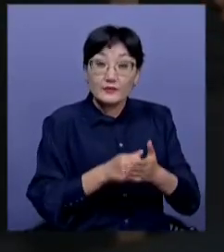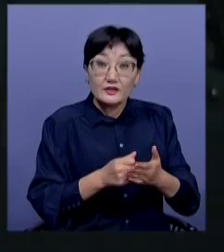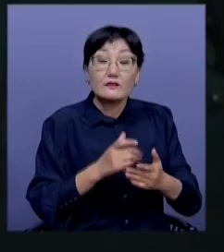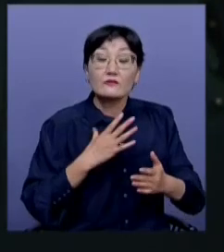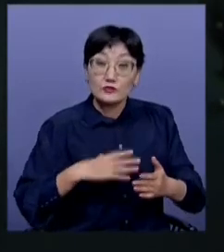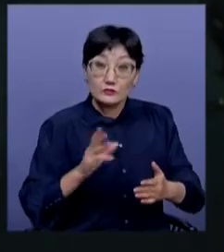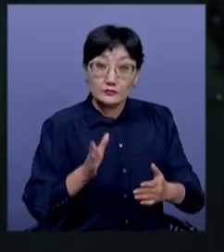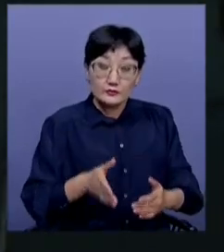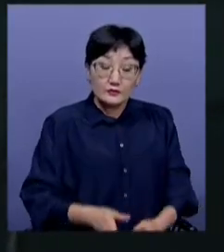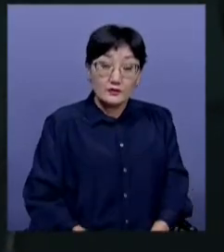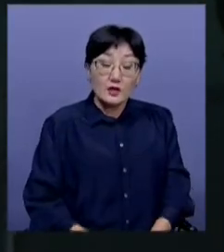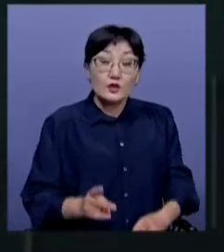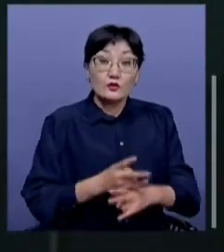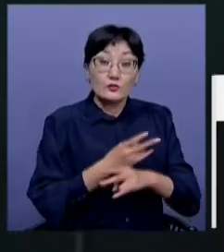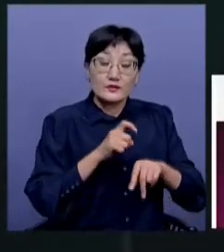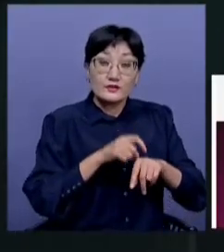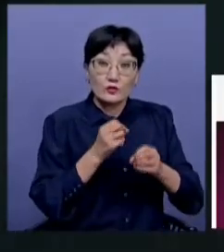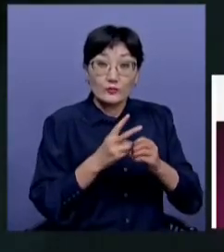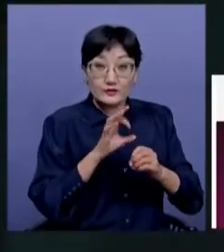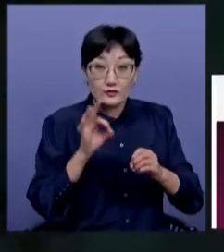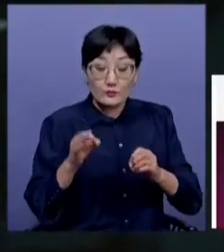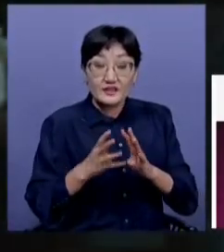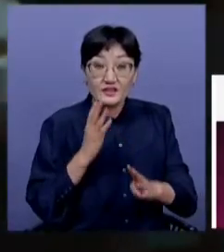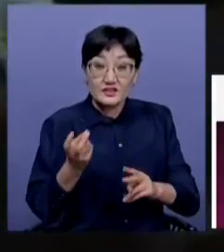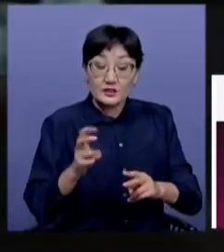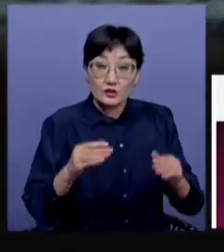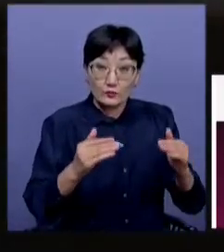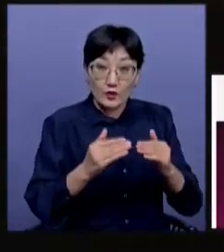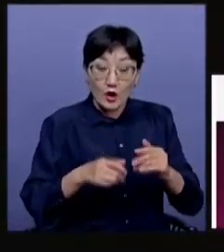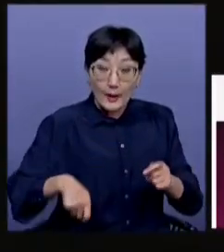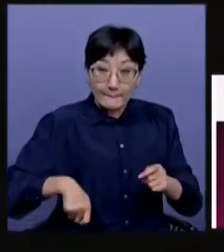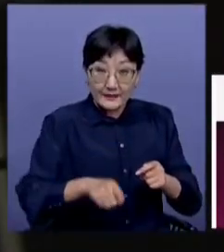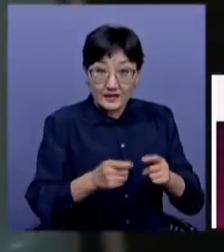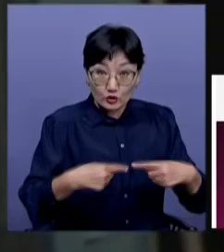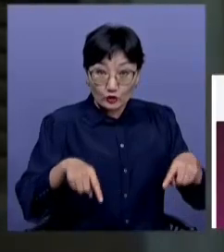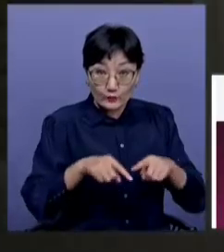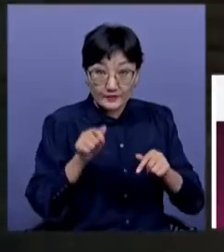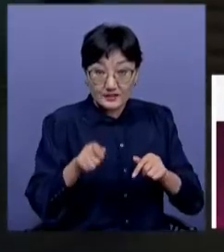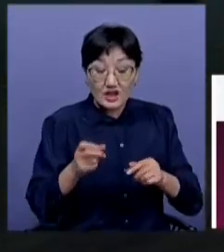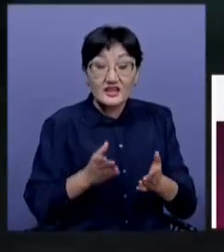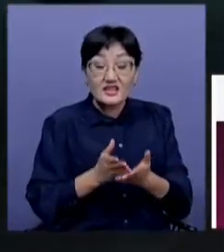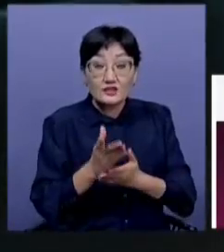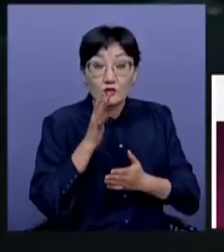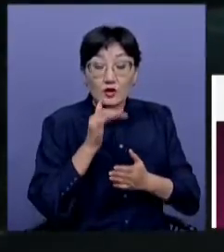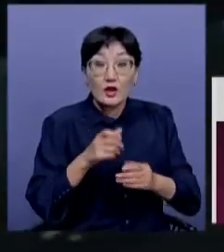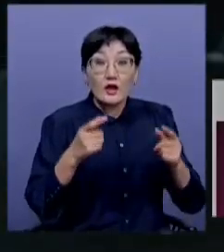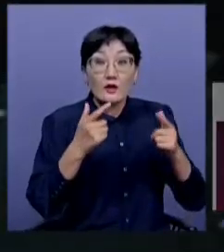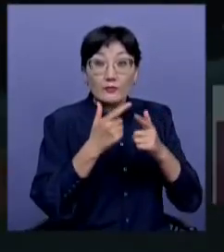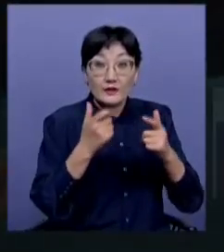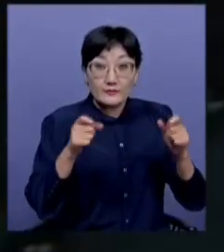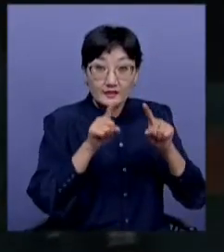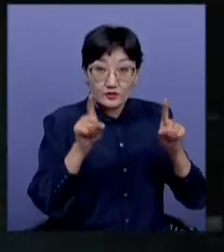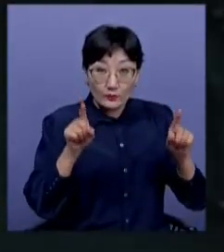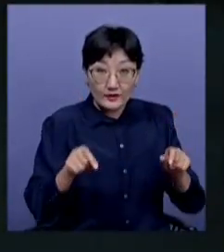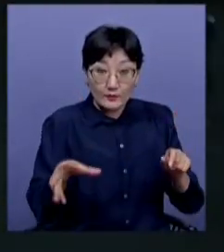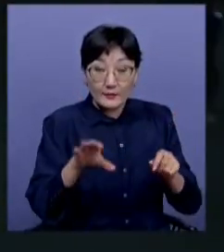келеді. Түнгі сағат 12 біздің кезекті келген нысанымыз бұл бильярд клубы болды. Мұнда кірген кезде адам өте көп болатын, қазір